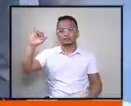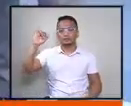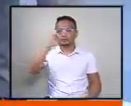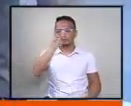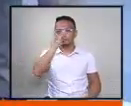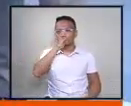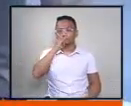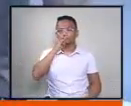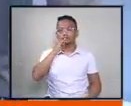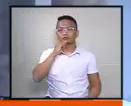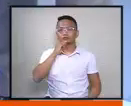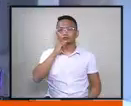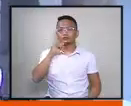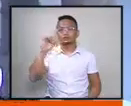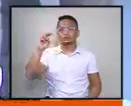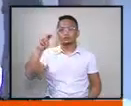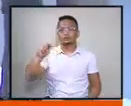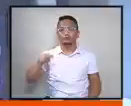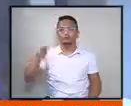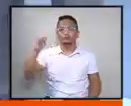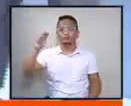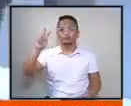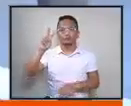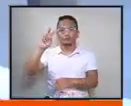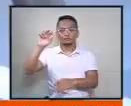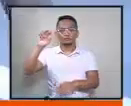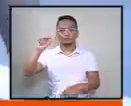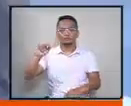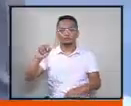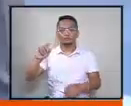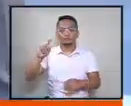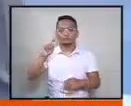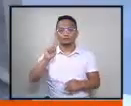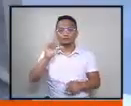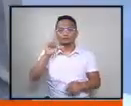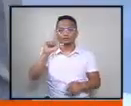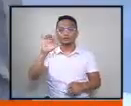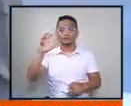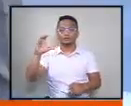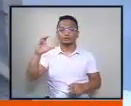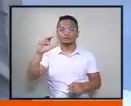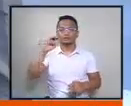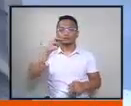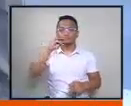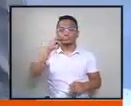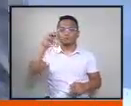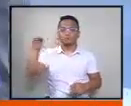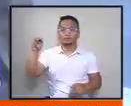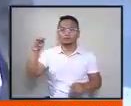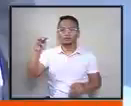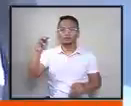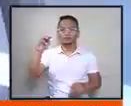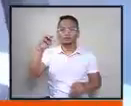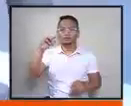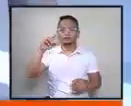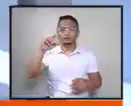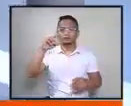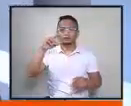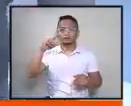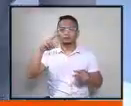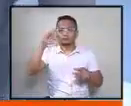Union, Pangasinan, Nueva Ecija at ang Tarlac. Ngayon din po sa Metro Manila, Rizal, Zambales, Bataan, Pampanga,